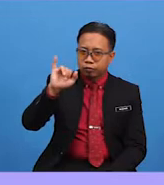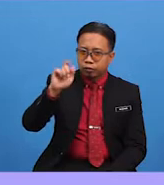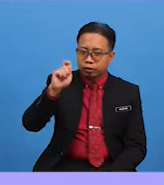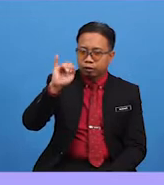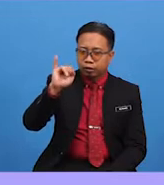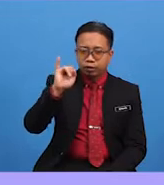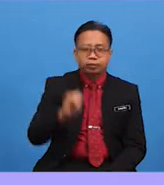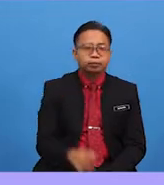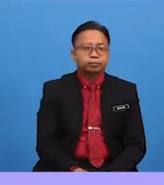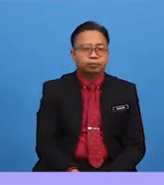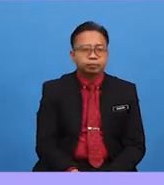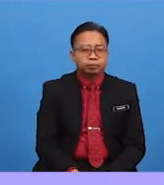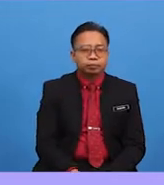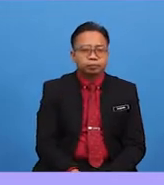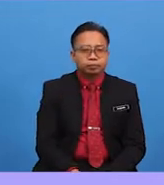Aktiviti.